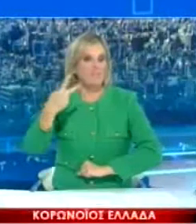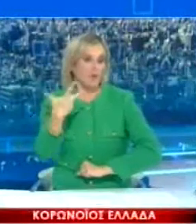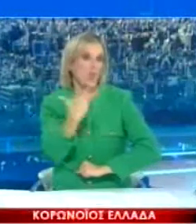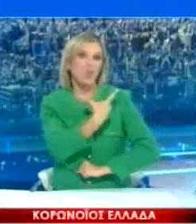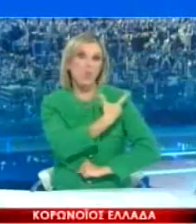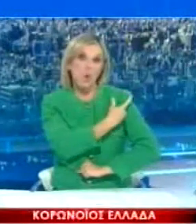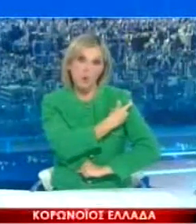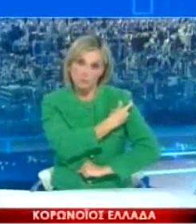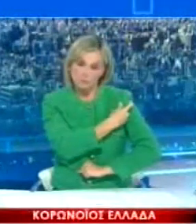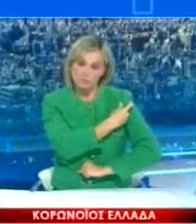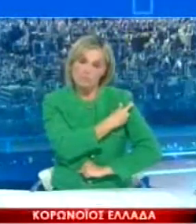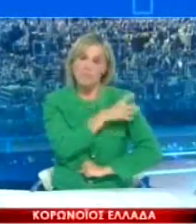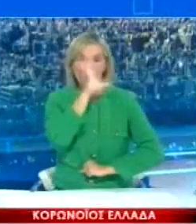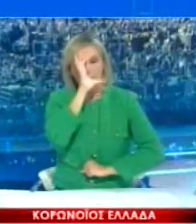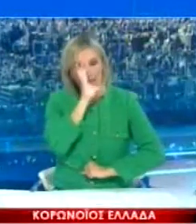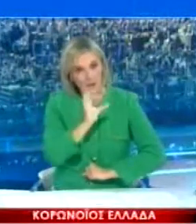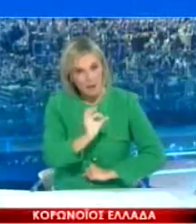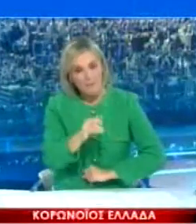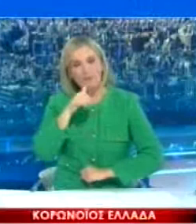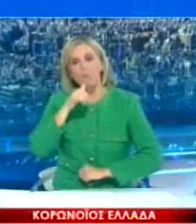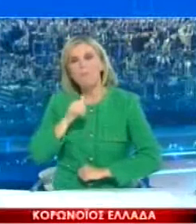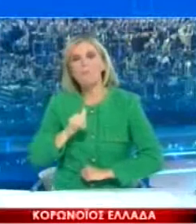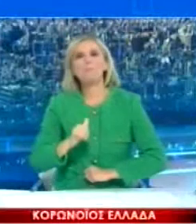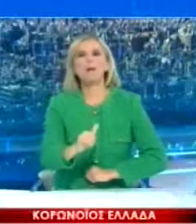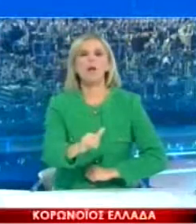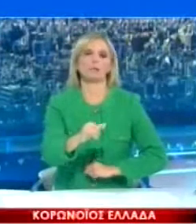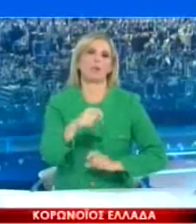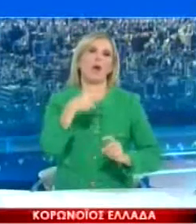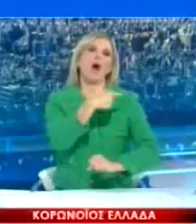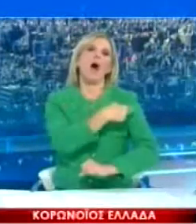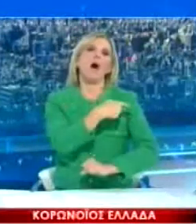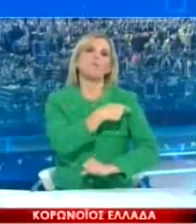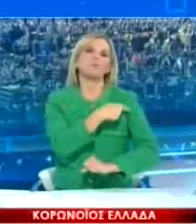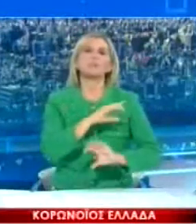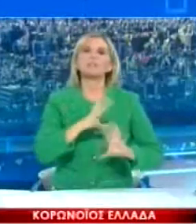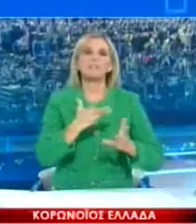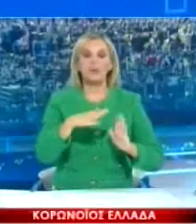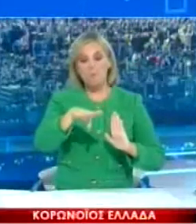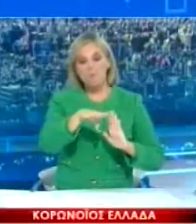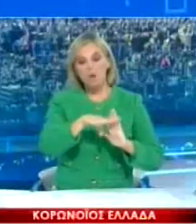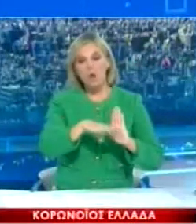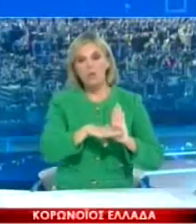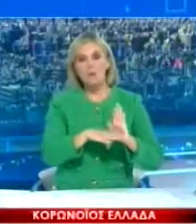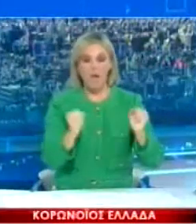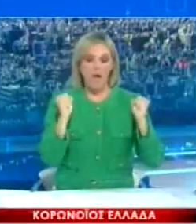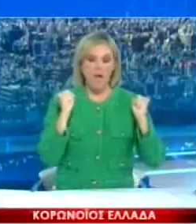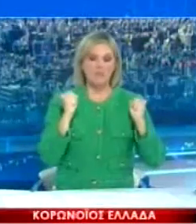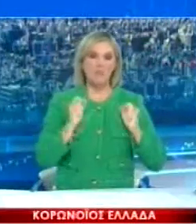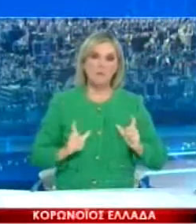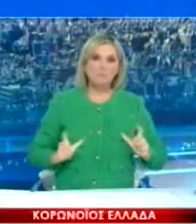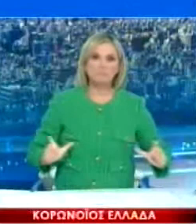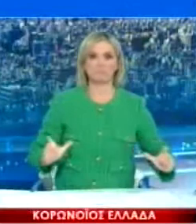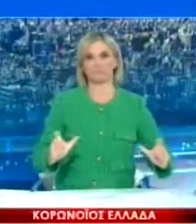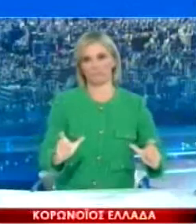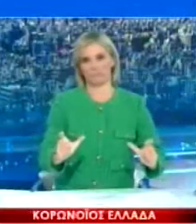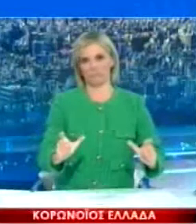εμβολίων ήταν και παραμένει η αιχμή του δόρατος για το πρόγραμμα εμβολιασμού. Η αύξηση